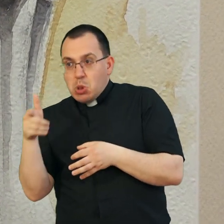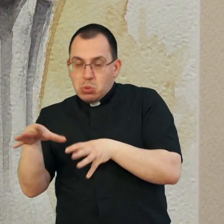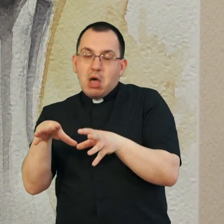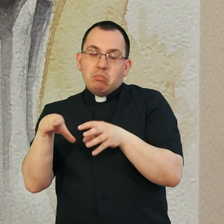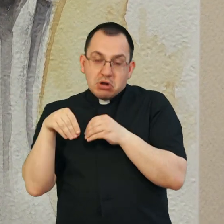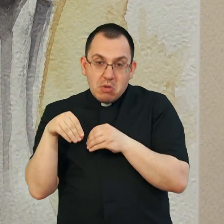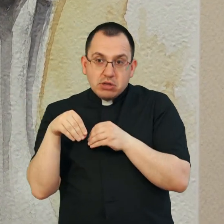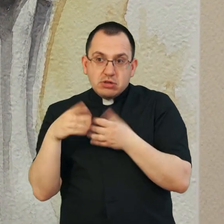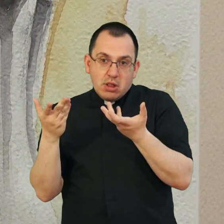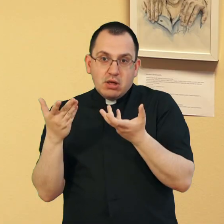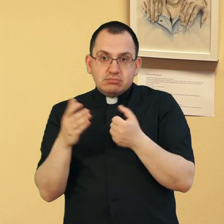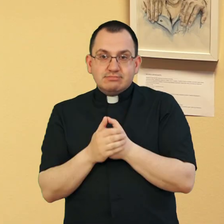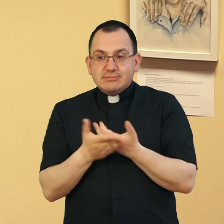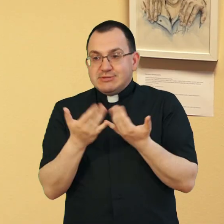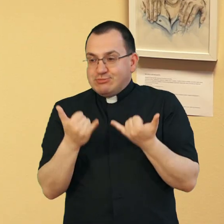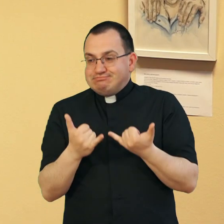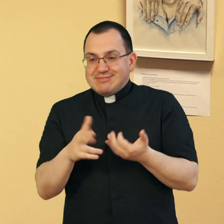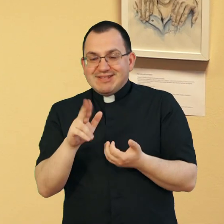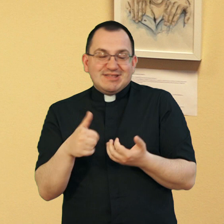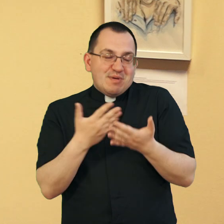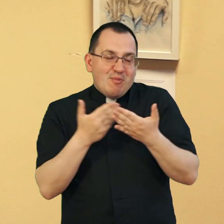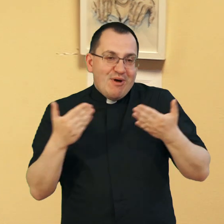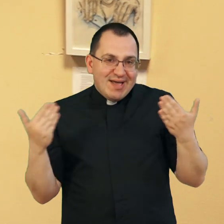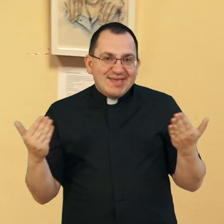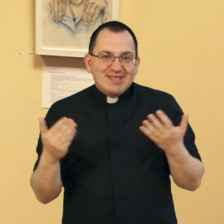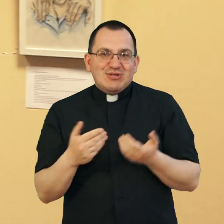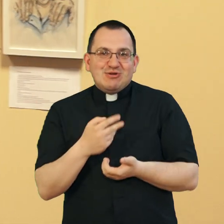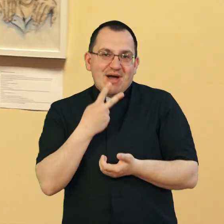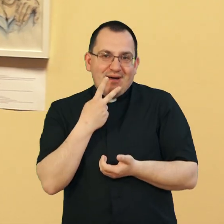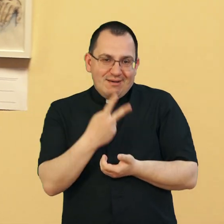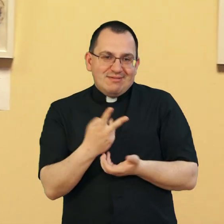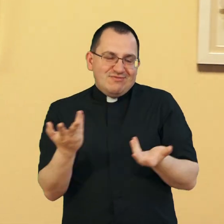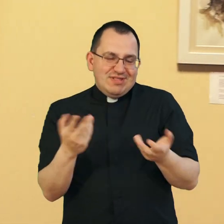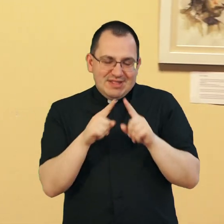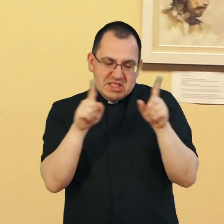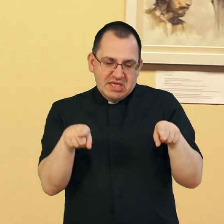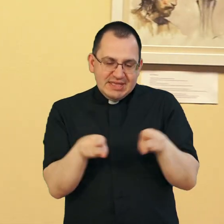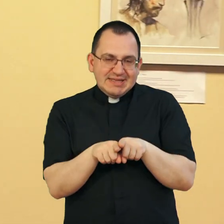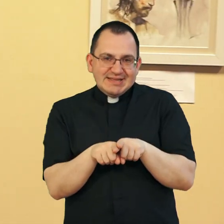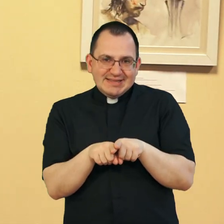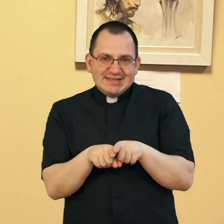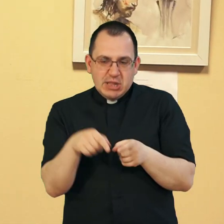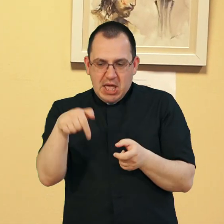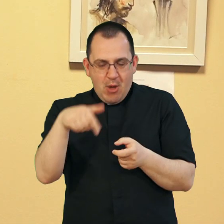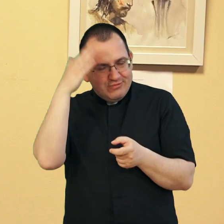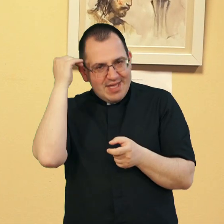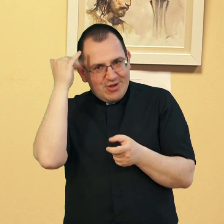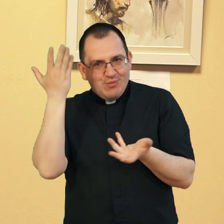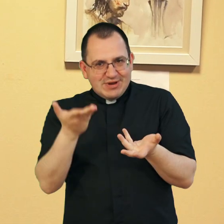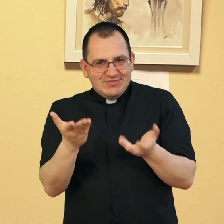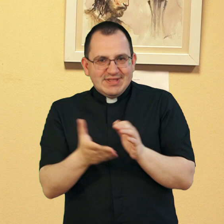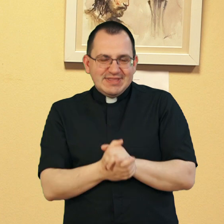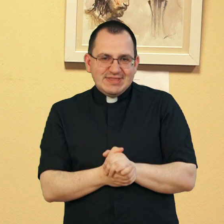rado prihvatila i evo imao priliku i čast i zadovoljstvo ugostiti u prostoru galerije